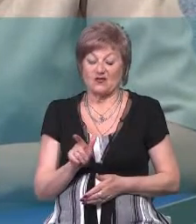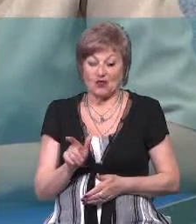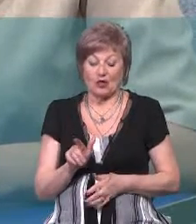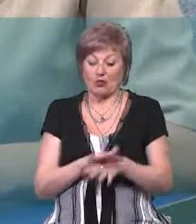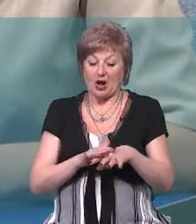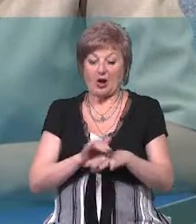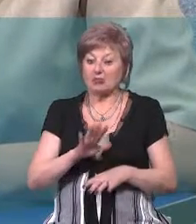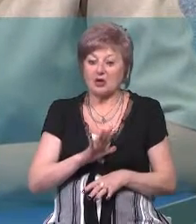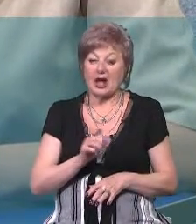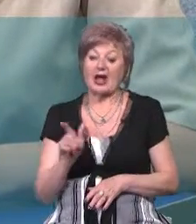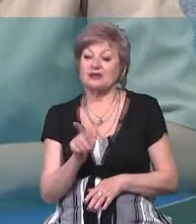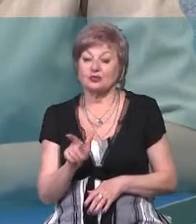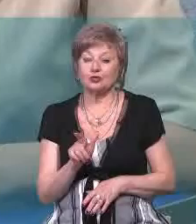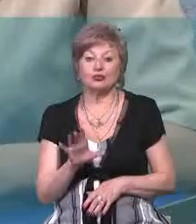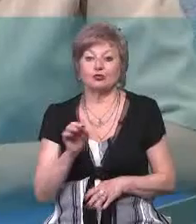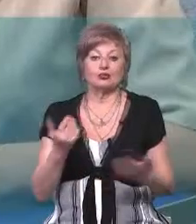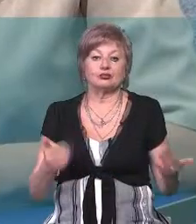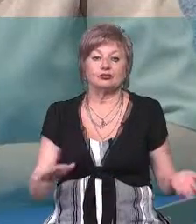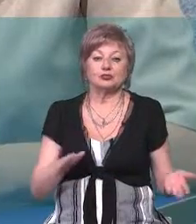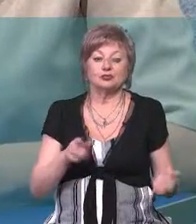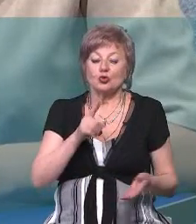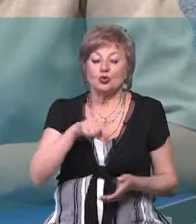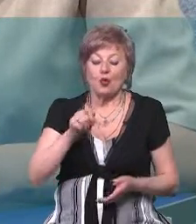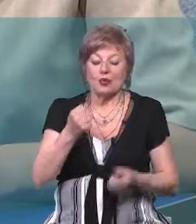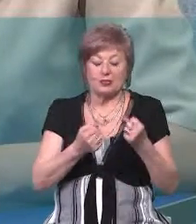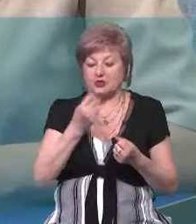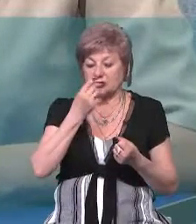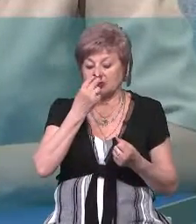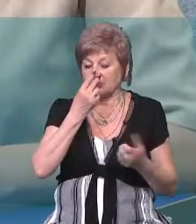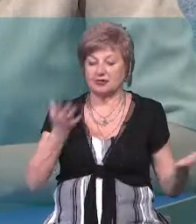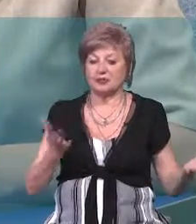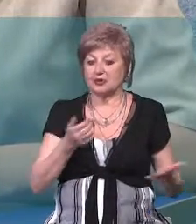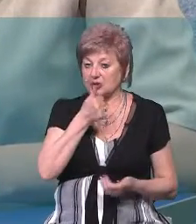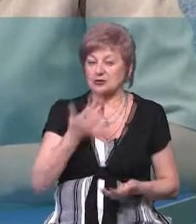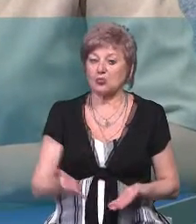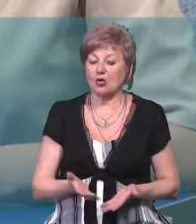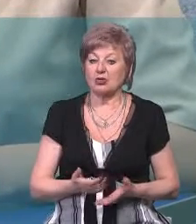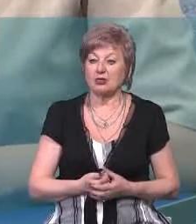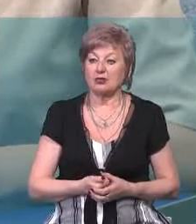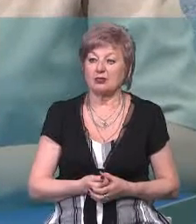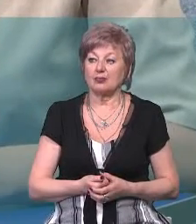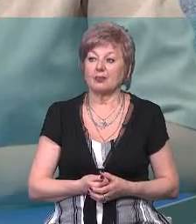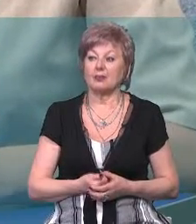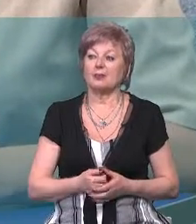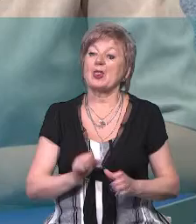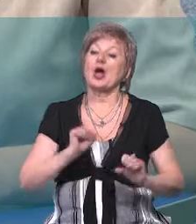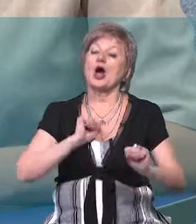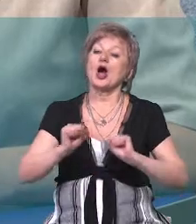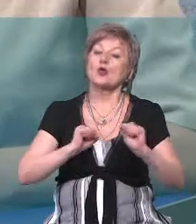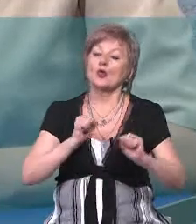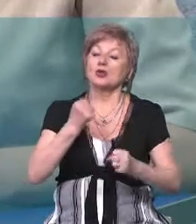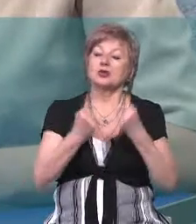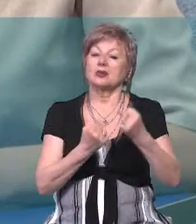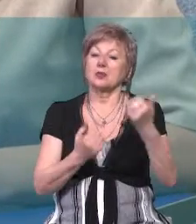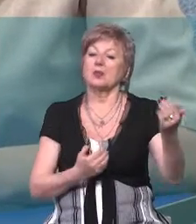навіть не встигла побачити номер маршрутки, ну, на якій їхала. А керівництво